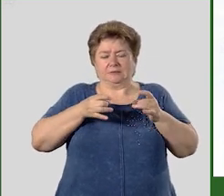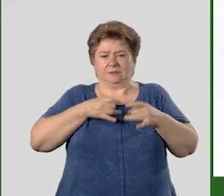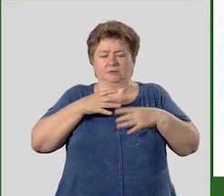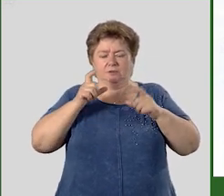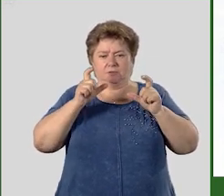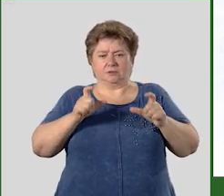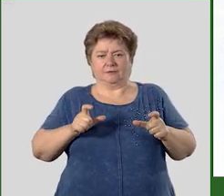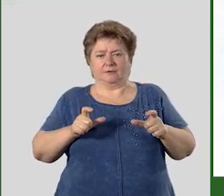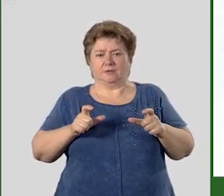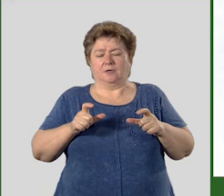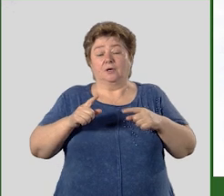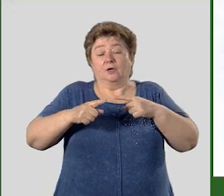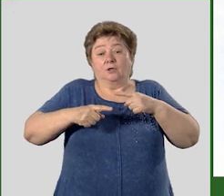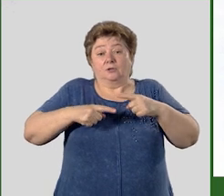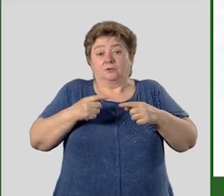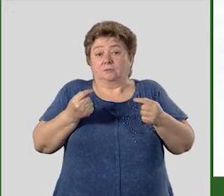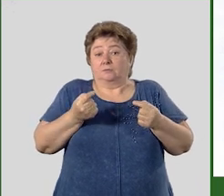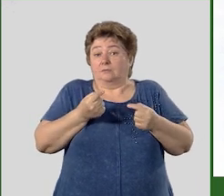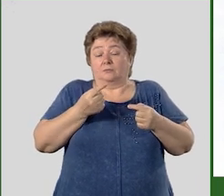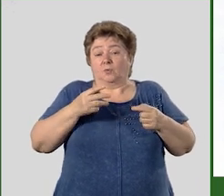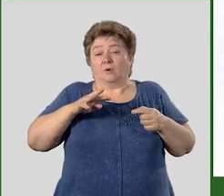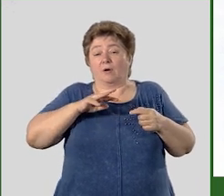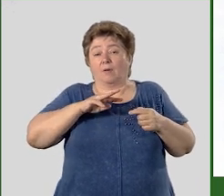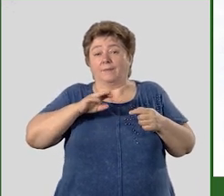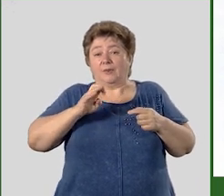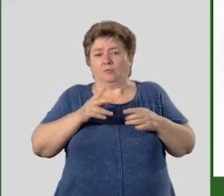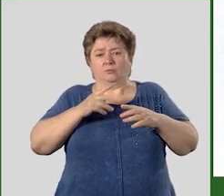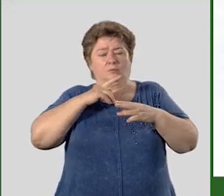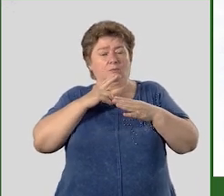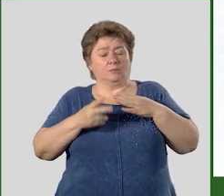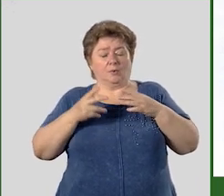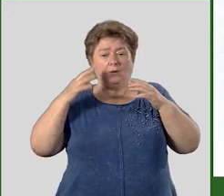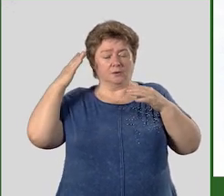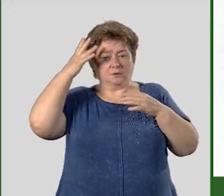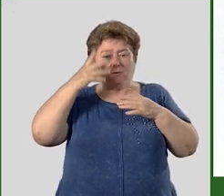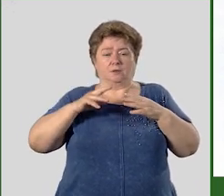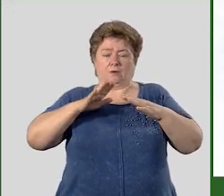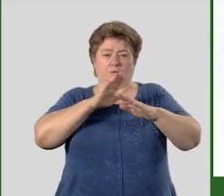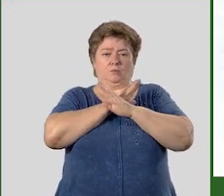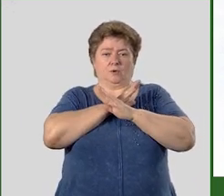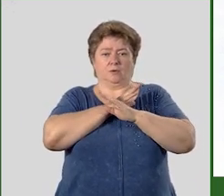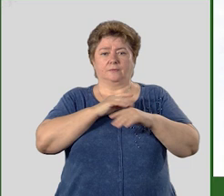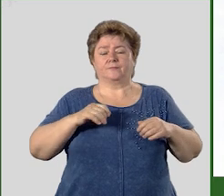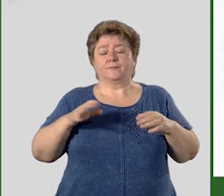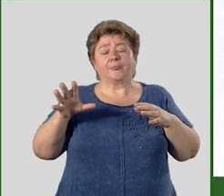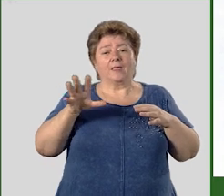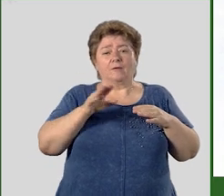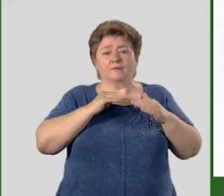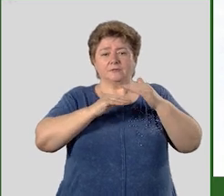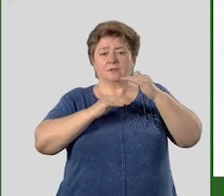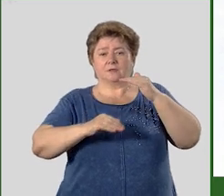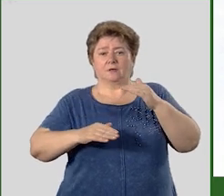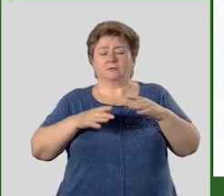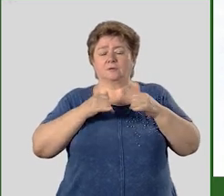систему человека. Через несколько минут он теряет сознание и умирает. Во всех